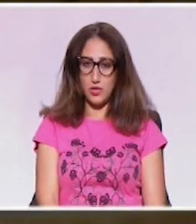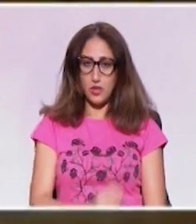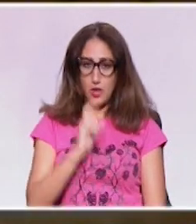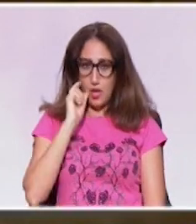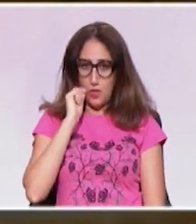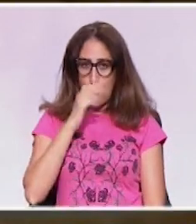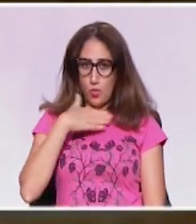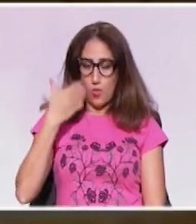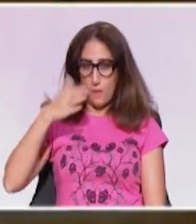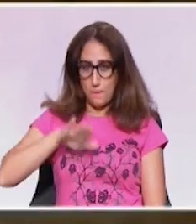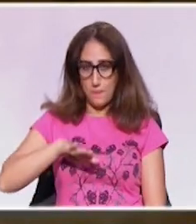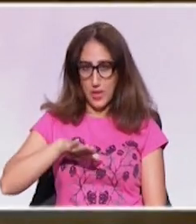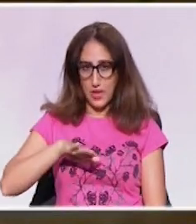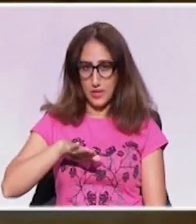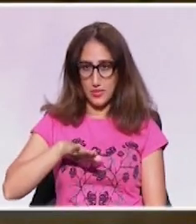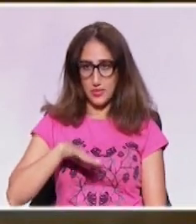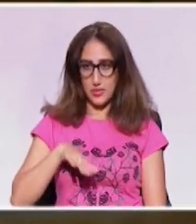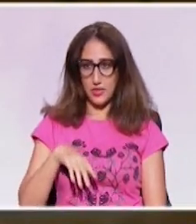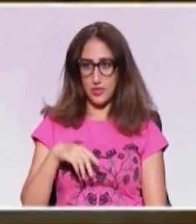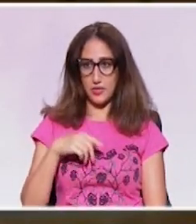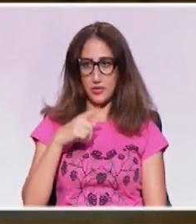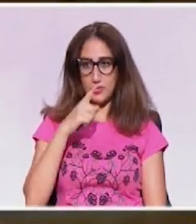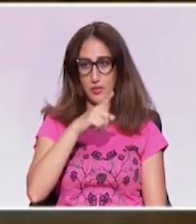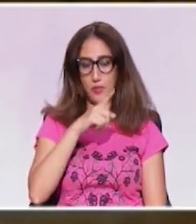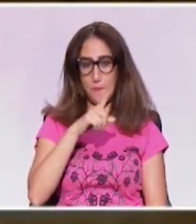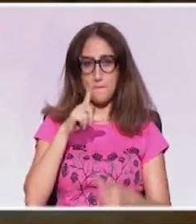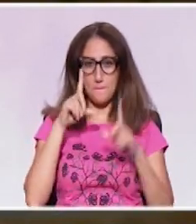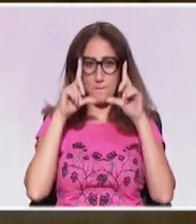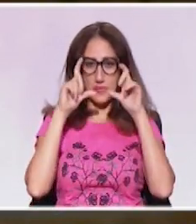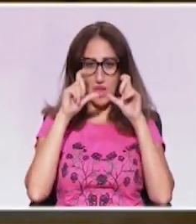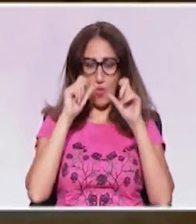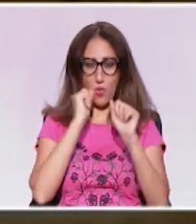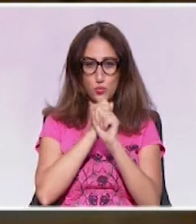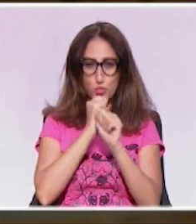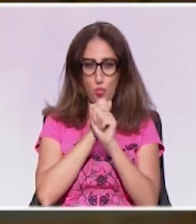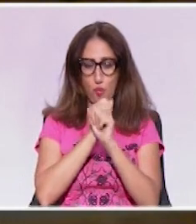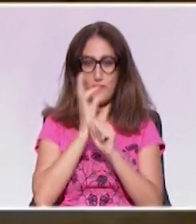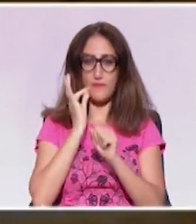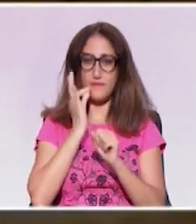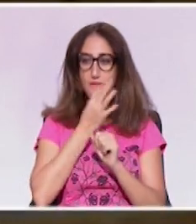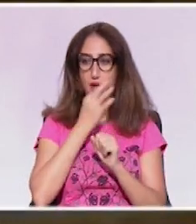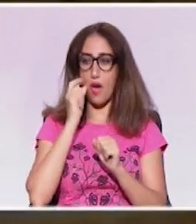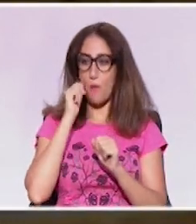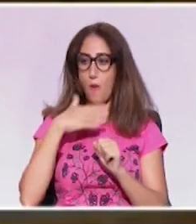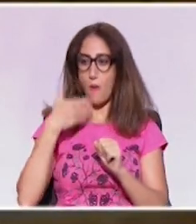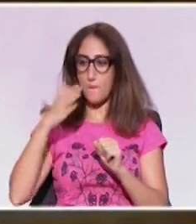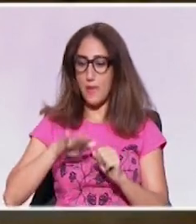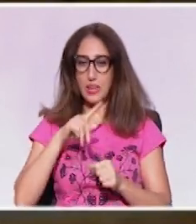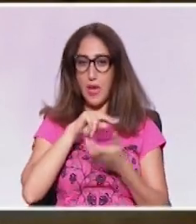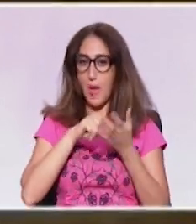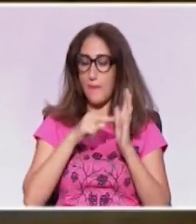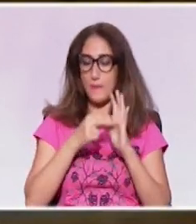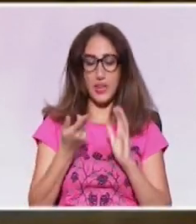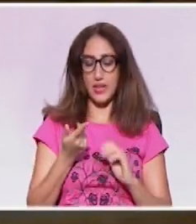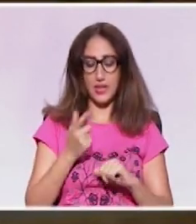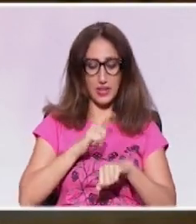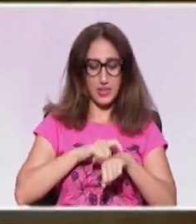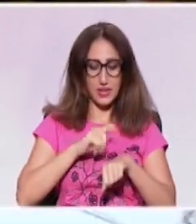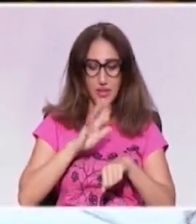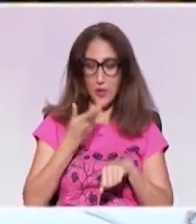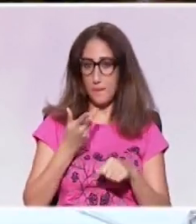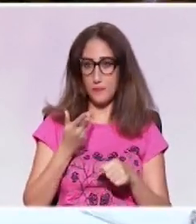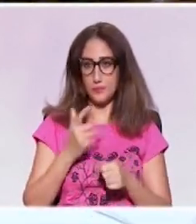وفاته انت كنت بتصوري وش جرامه محمد هنيدي. صح. تقبلت الخبر ازاي في اللحظه دي